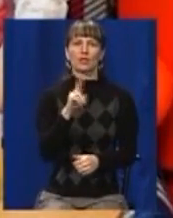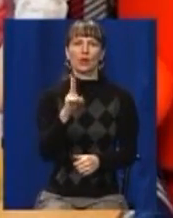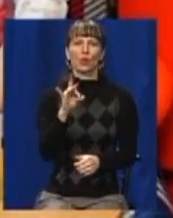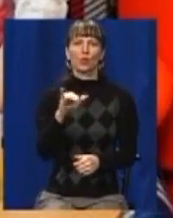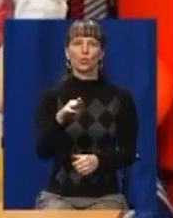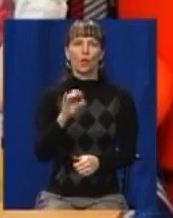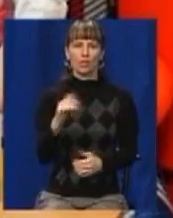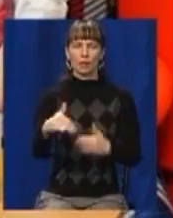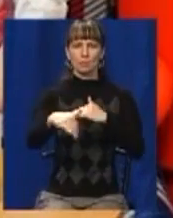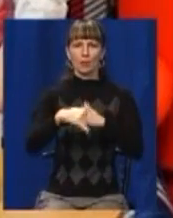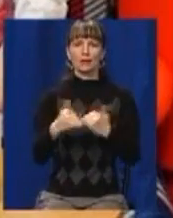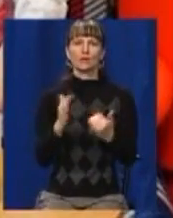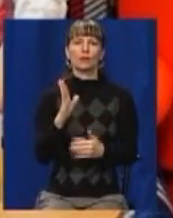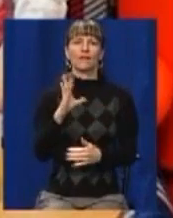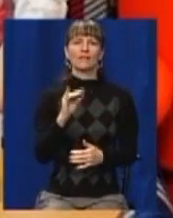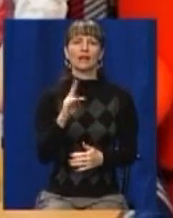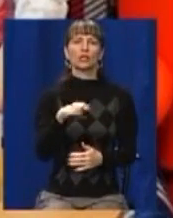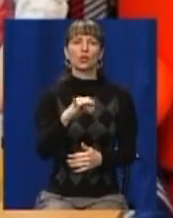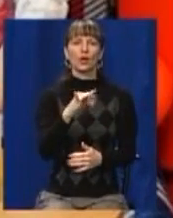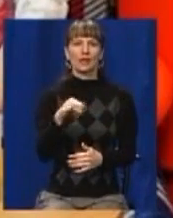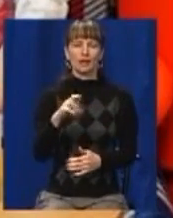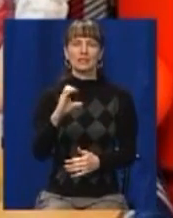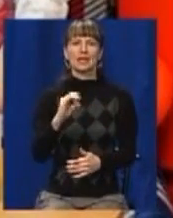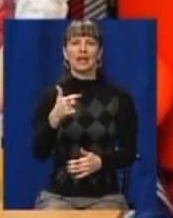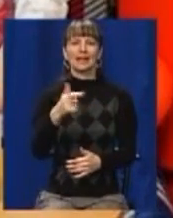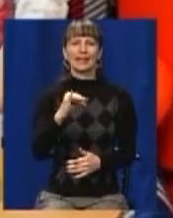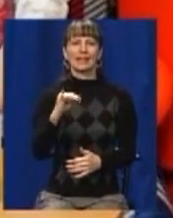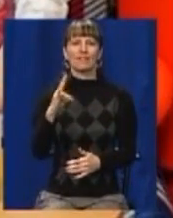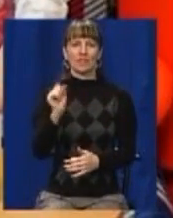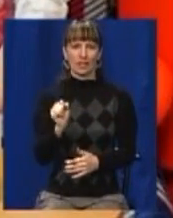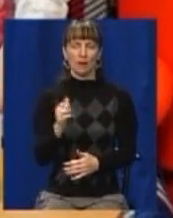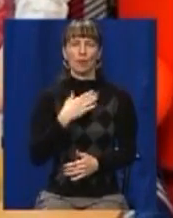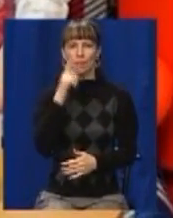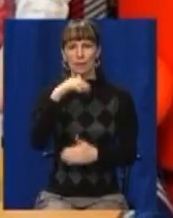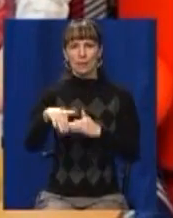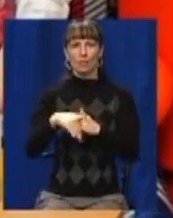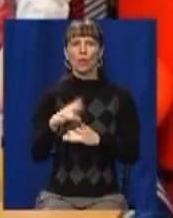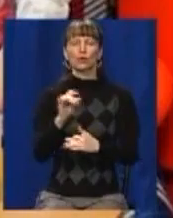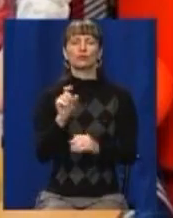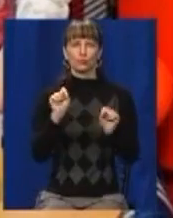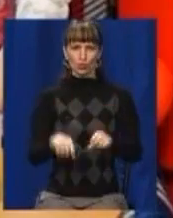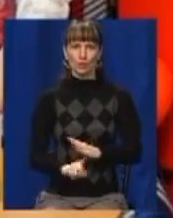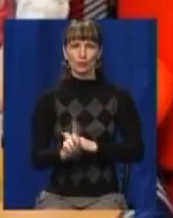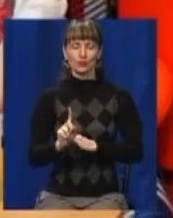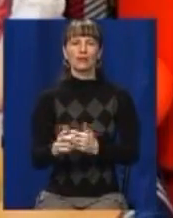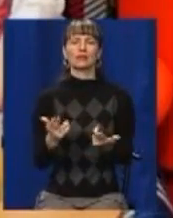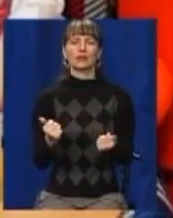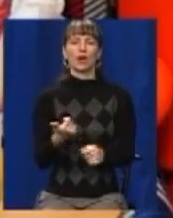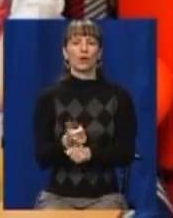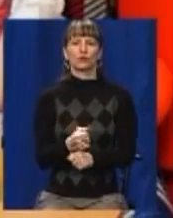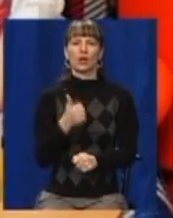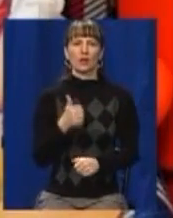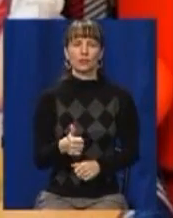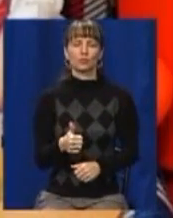допомагатиме мені сьогодні Вікторія Сергіївна, моя маленька асистентка. Ну що, можемо починати? Так. Дуже